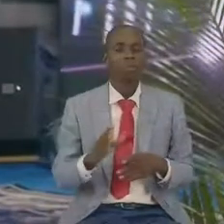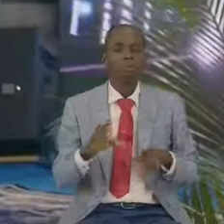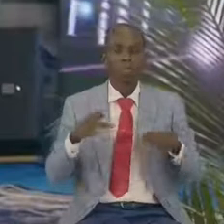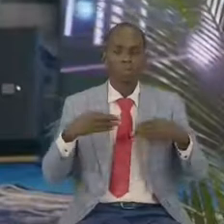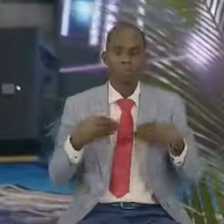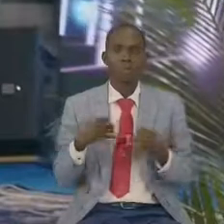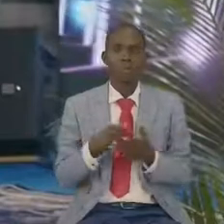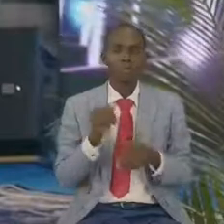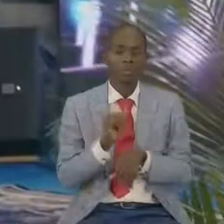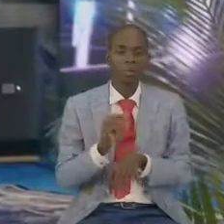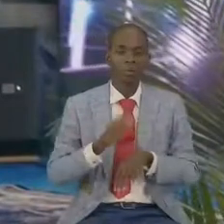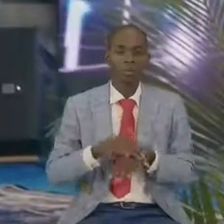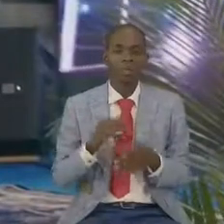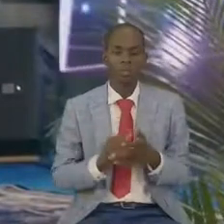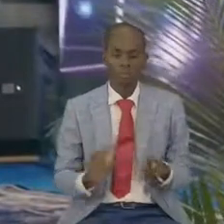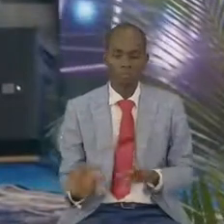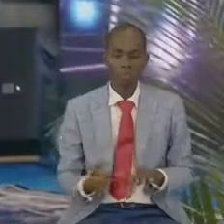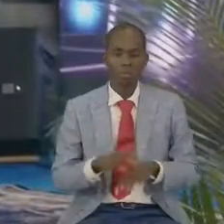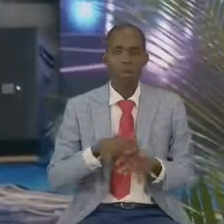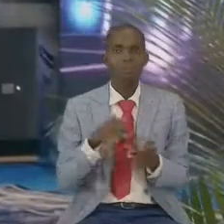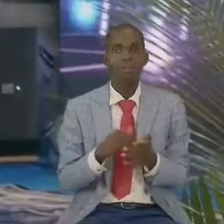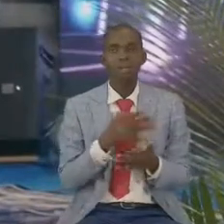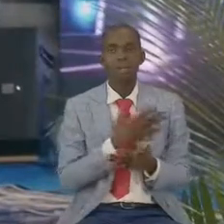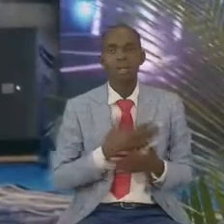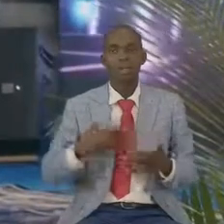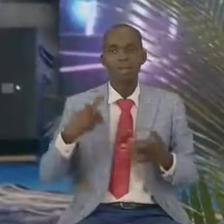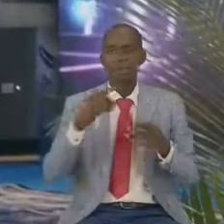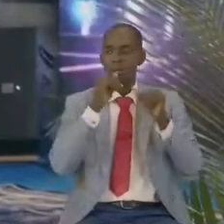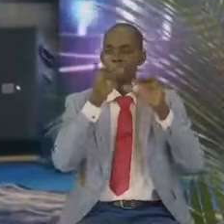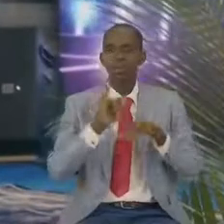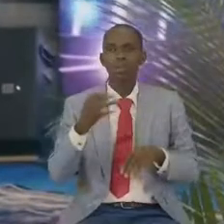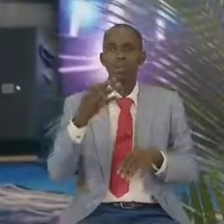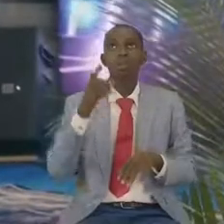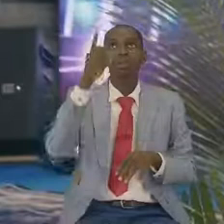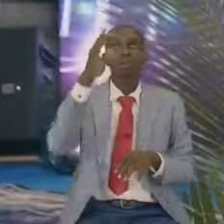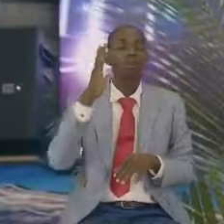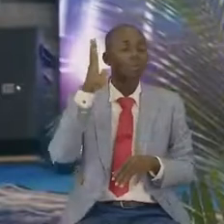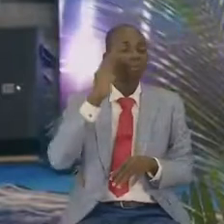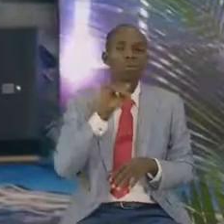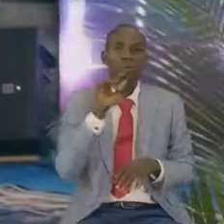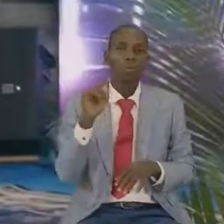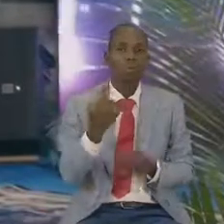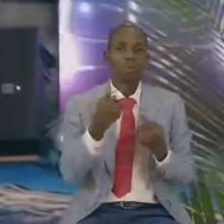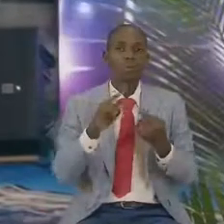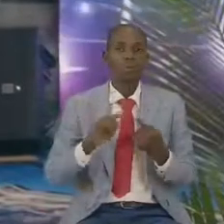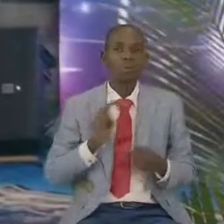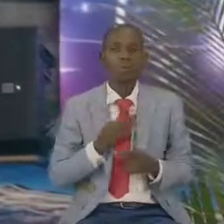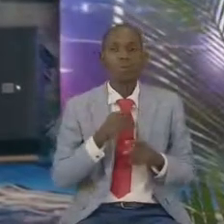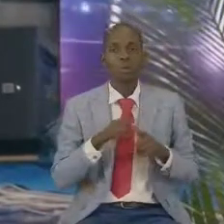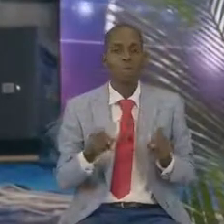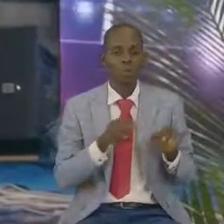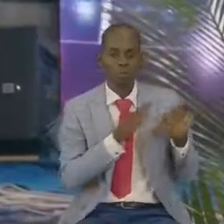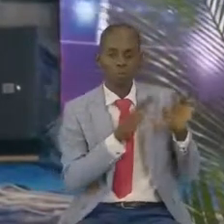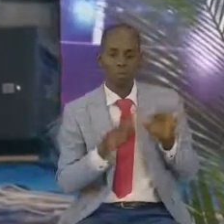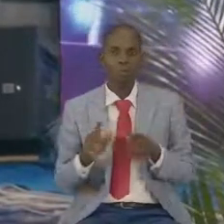puissions agir selon cette parole. Et les bénédictions de Dieu, non seulement ne nous parviendra, mais